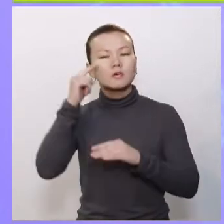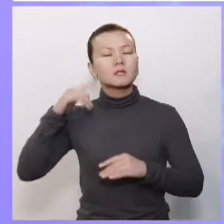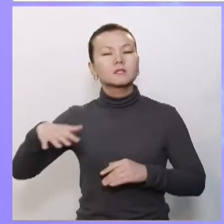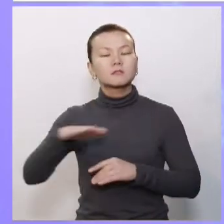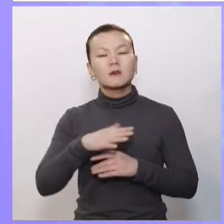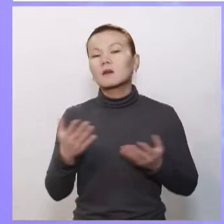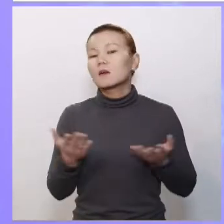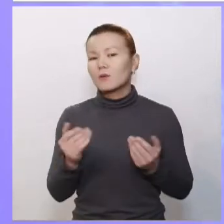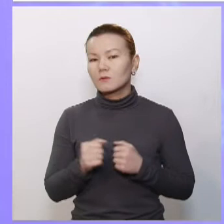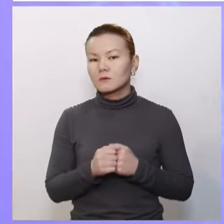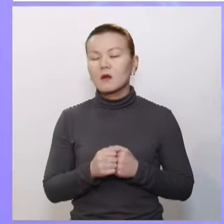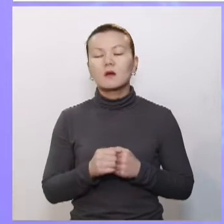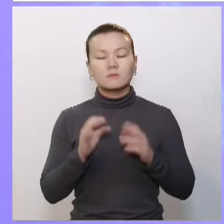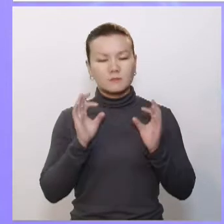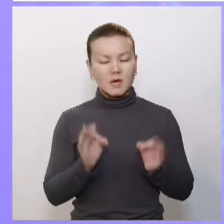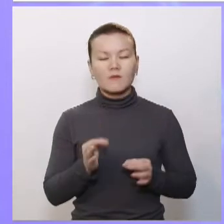Кыргызстандын жаратылышы кооз.